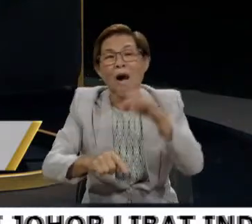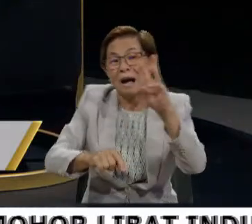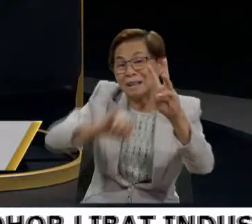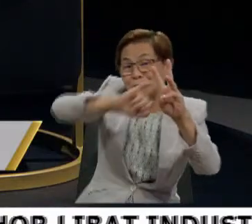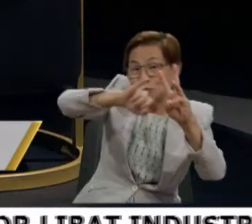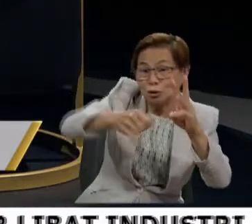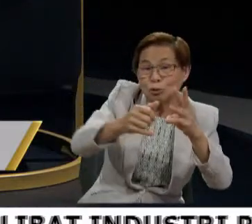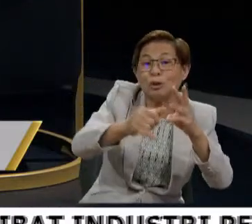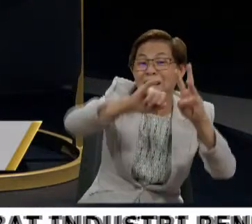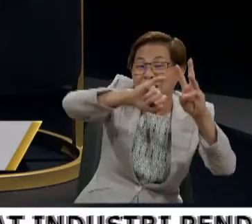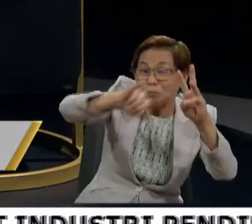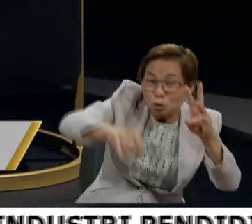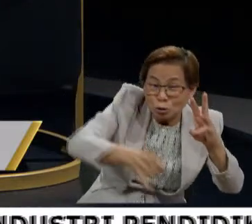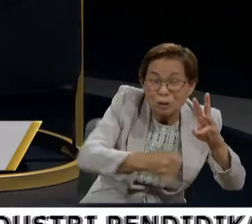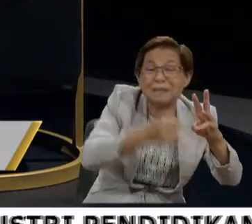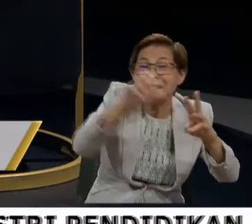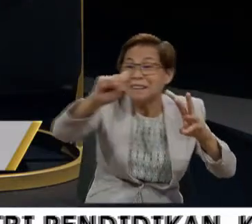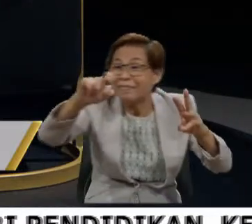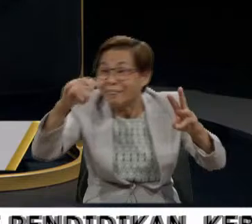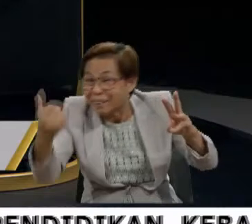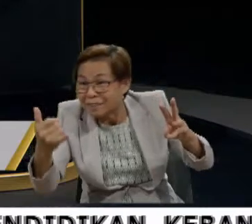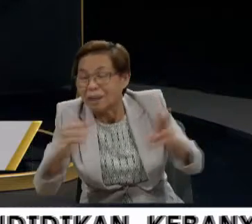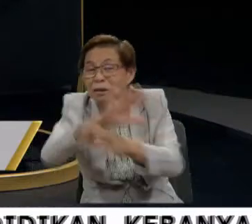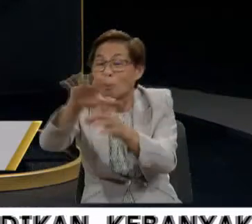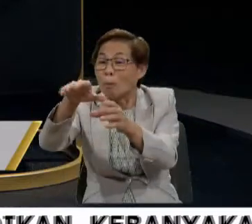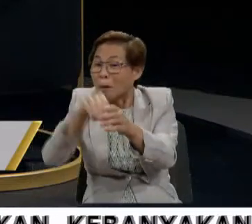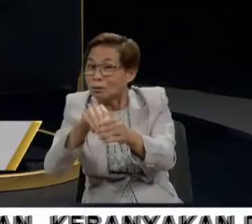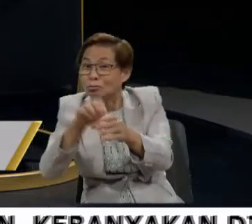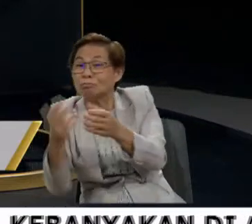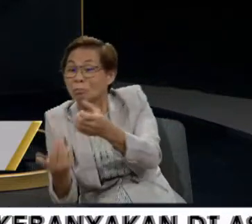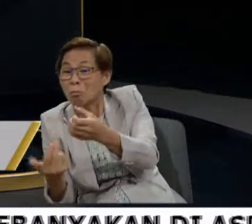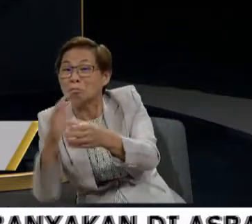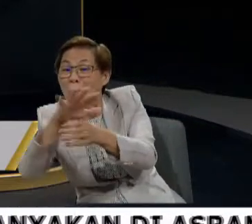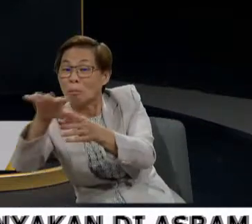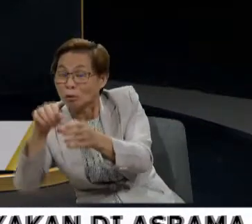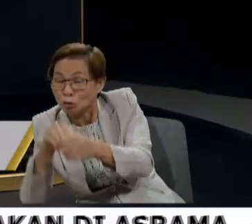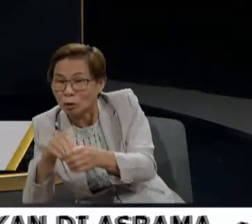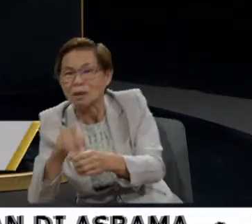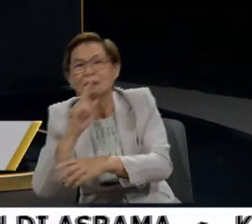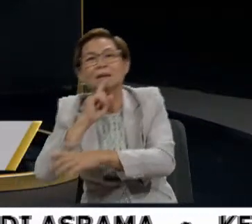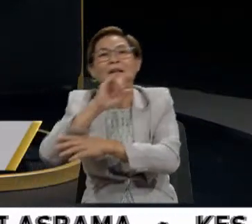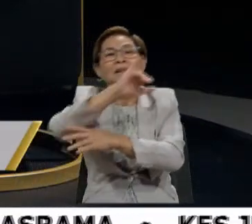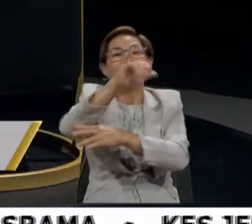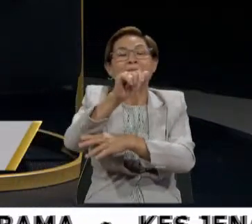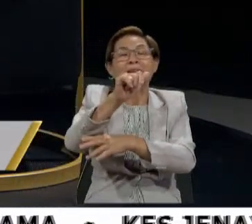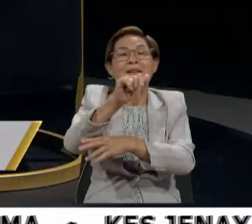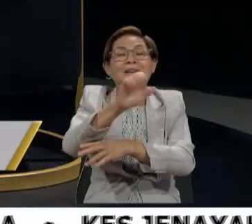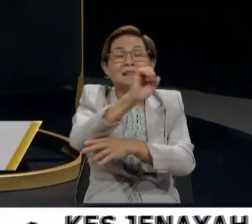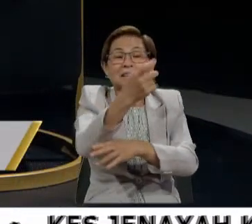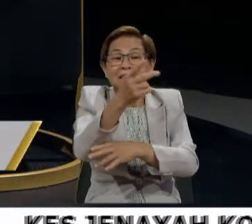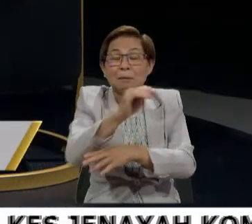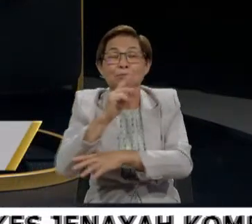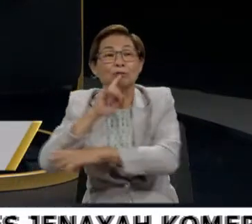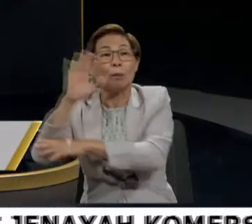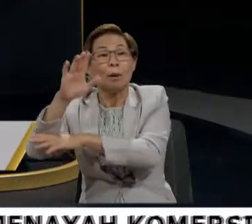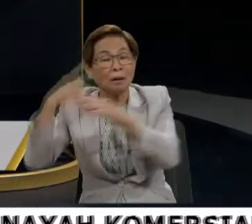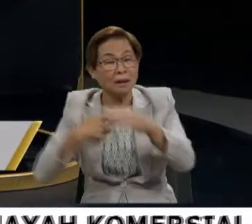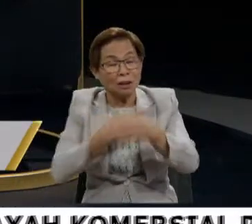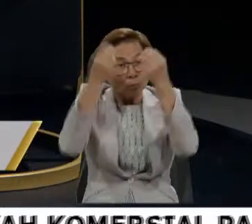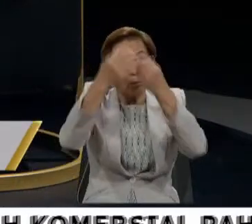juta Syarikat ya 6 juta Syarikat ini termasuk daripada skim jaminan yang kita telah umumkan ini hampir